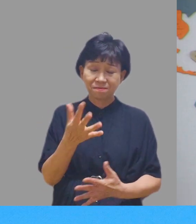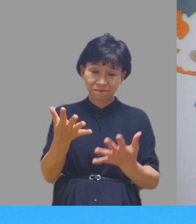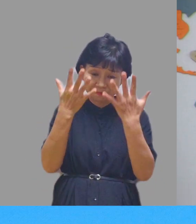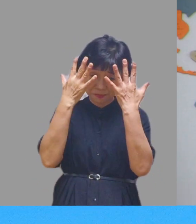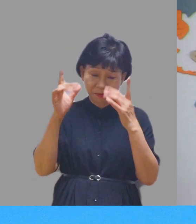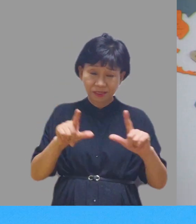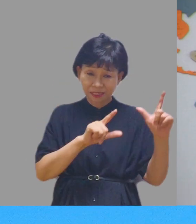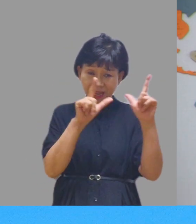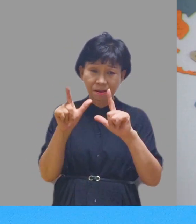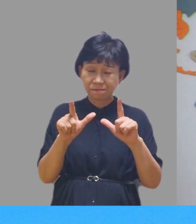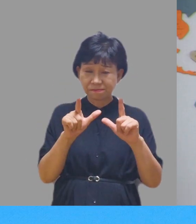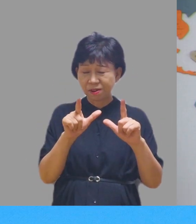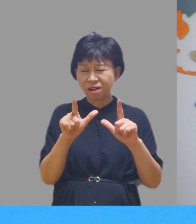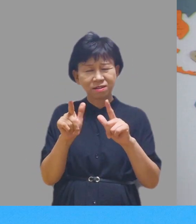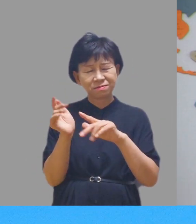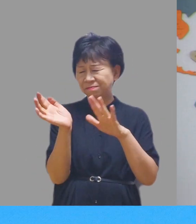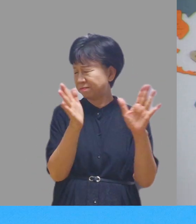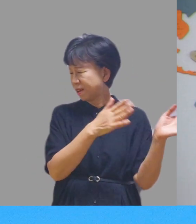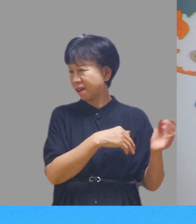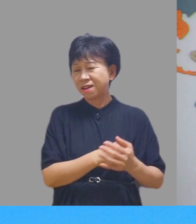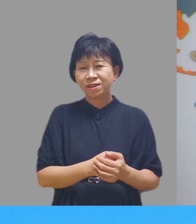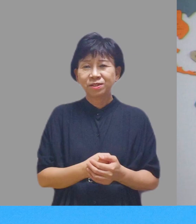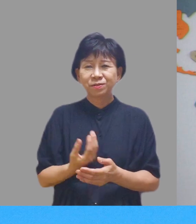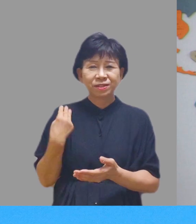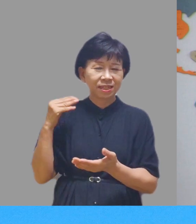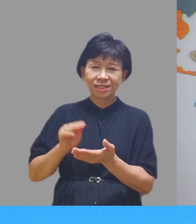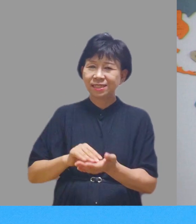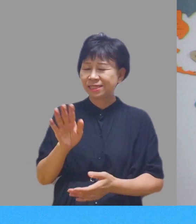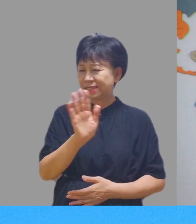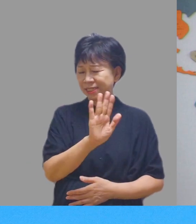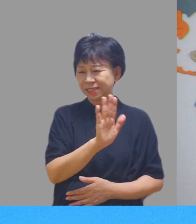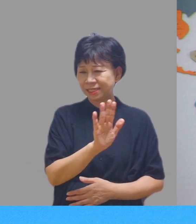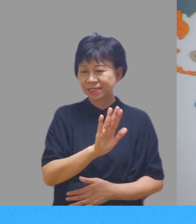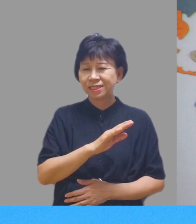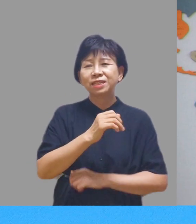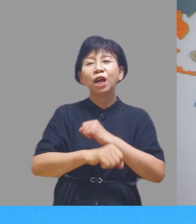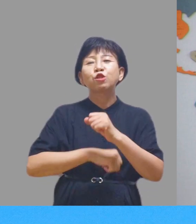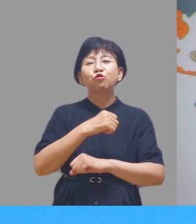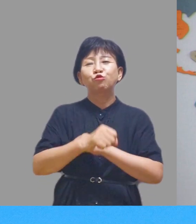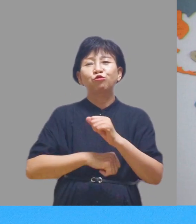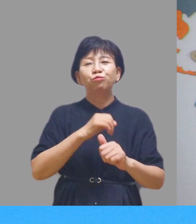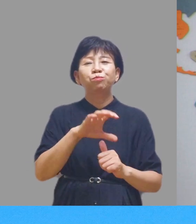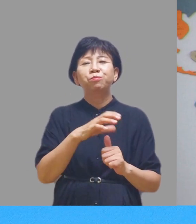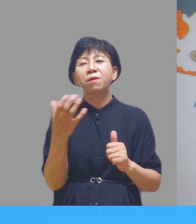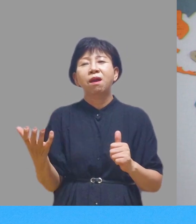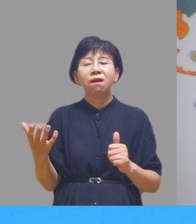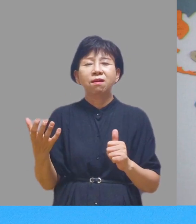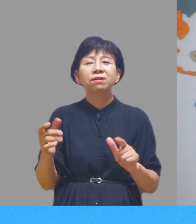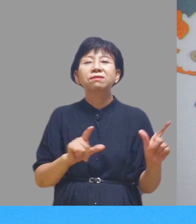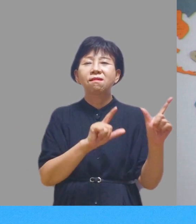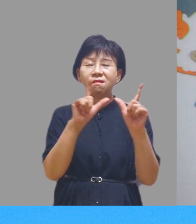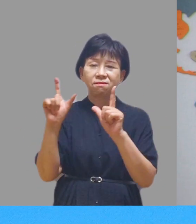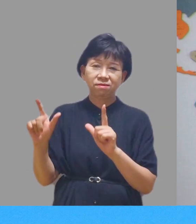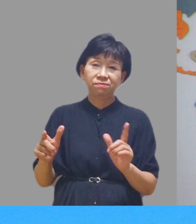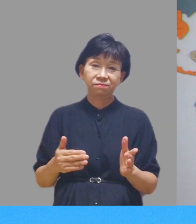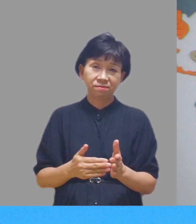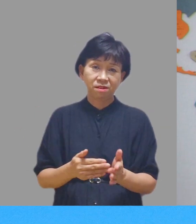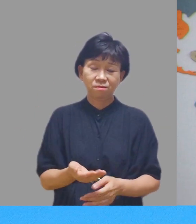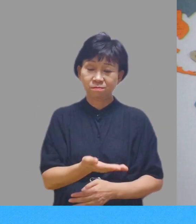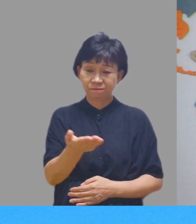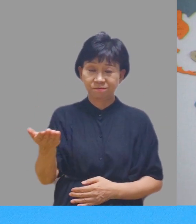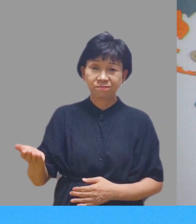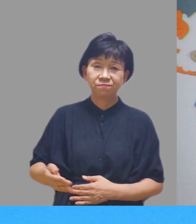완전히 뒤로하고 다시는 그곳으로 돌아갈 이유가 없는 자유인으로 살았습니다. 성도